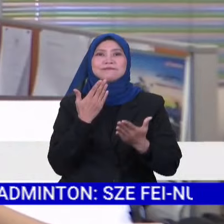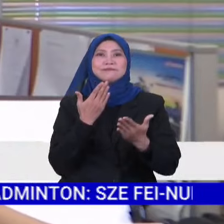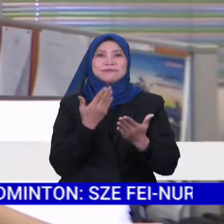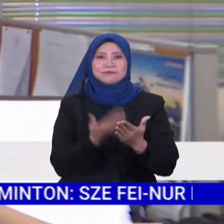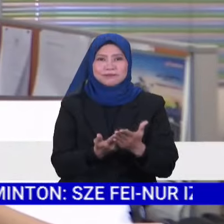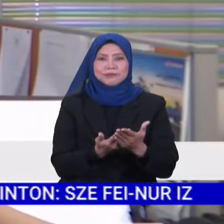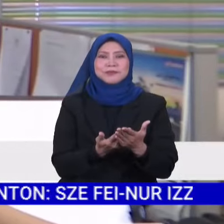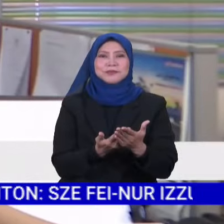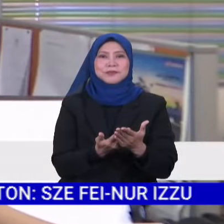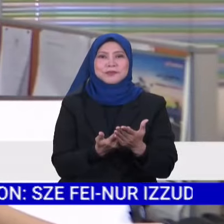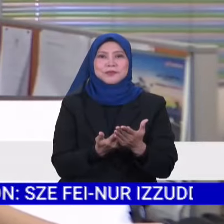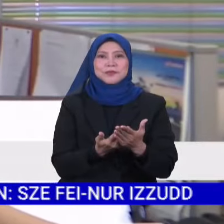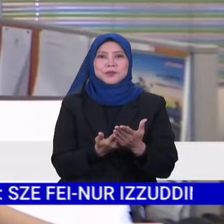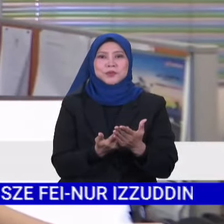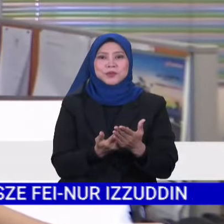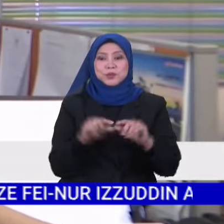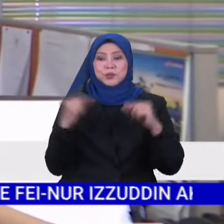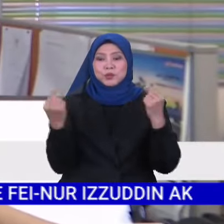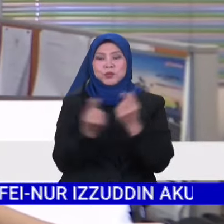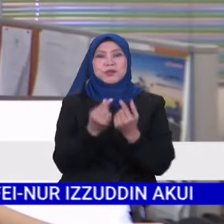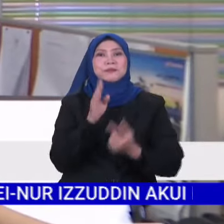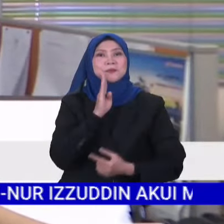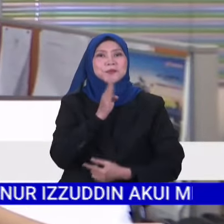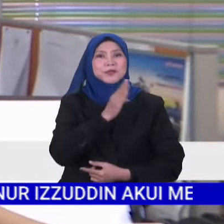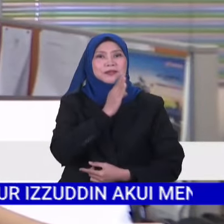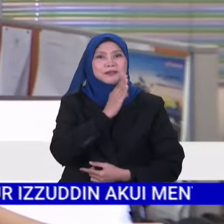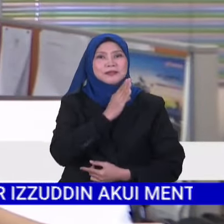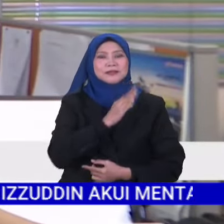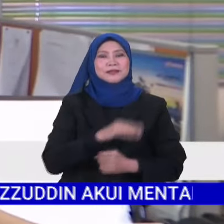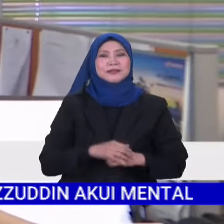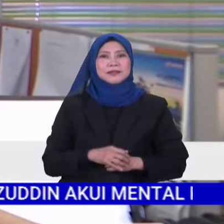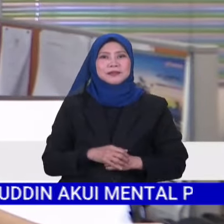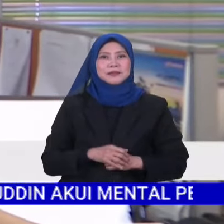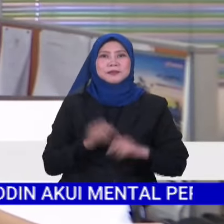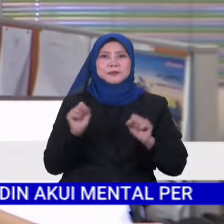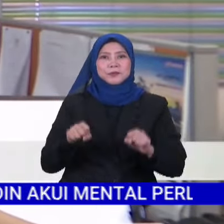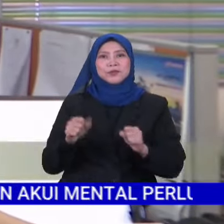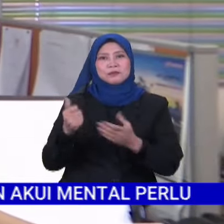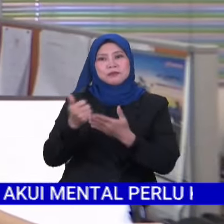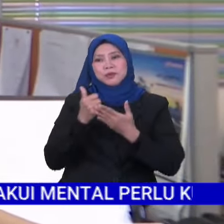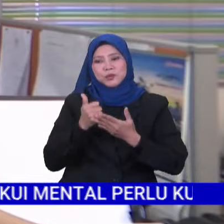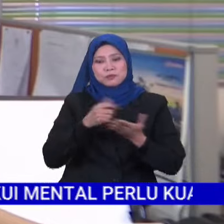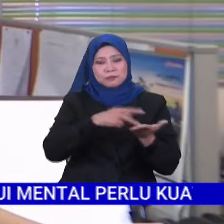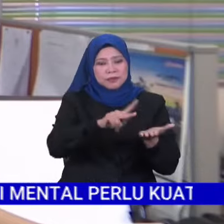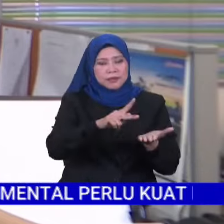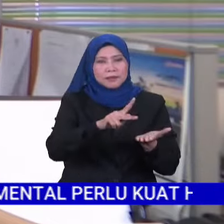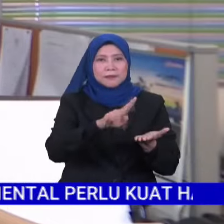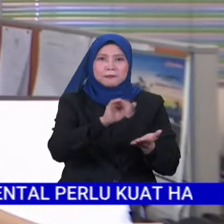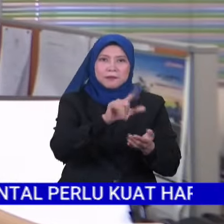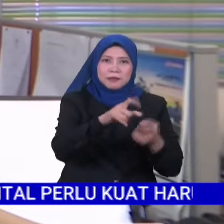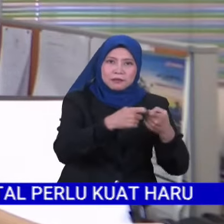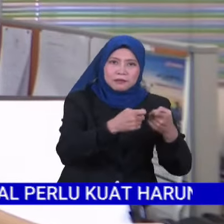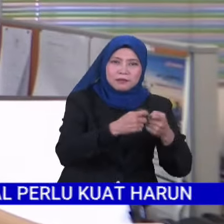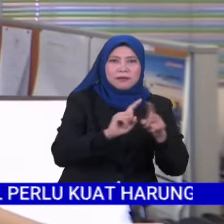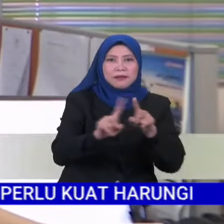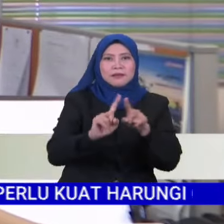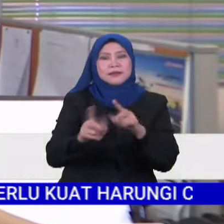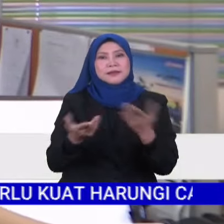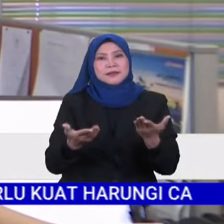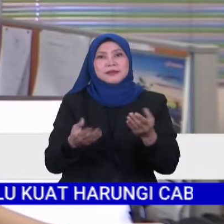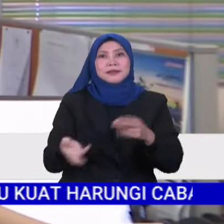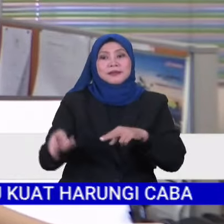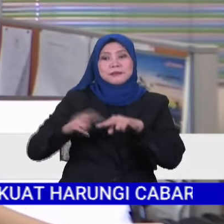untuk semua Mengapa golongan bujang nih dapat bantu kita bayar Bil kasih tambah lagi kita punya